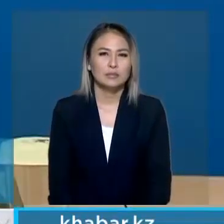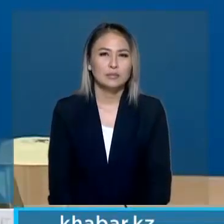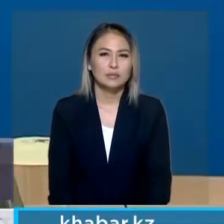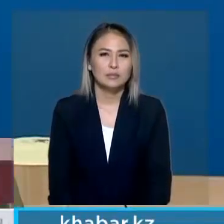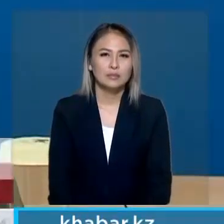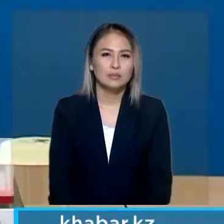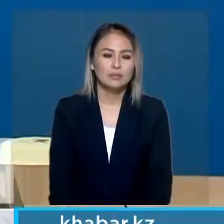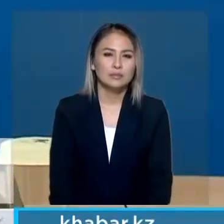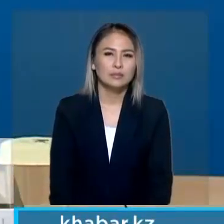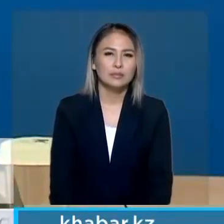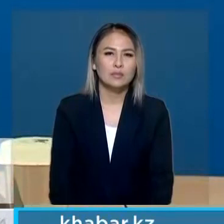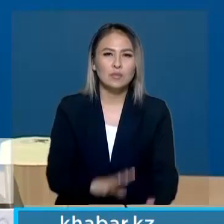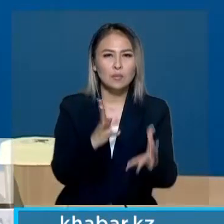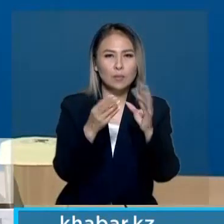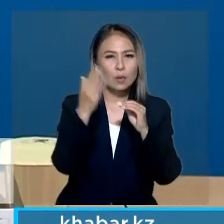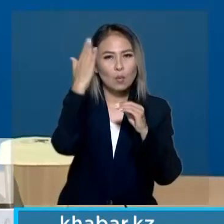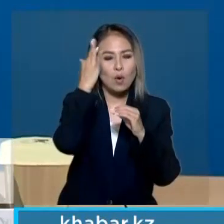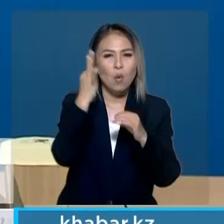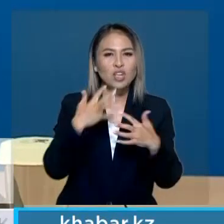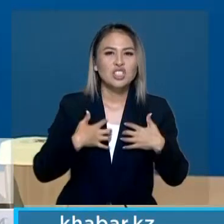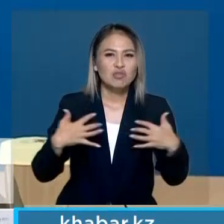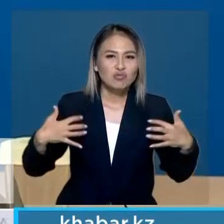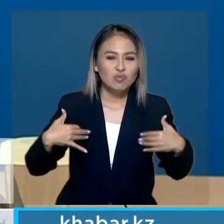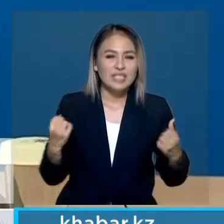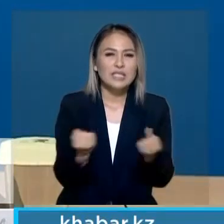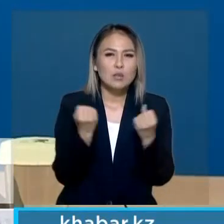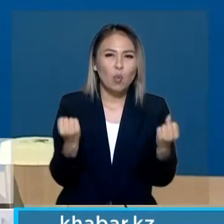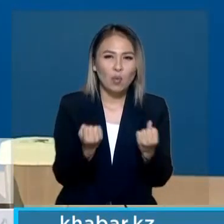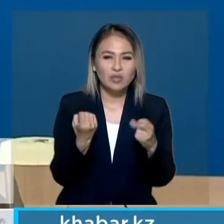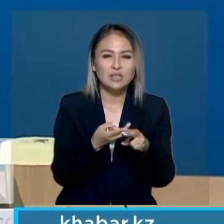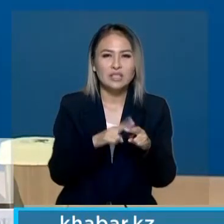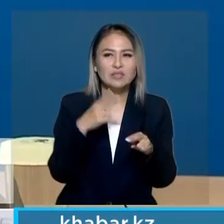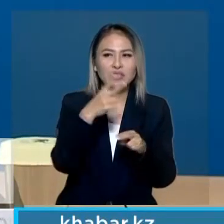Ожидаемая численность поголовья сельскохозяйственных животных, входящих в зимовку